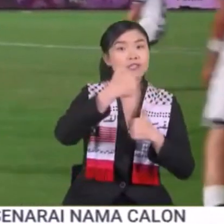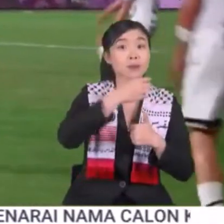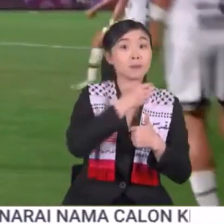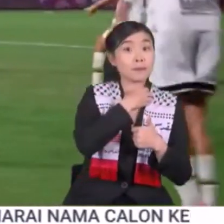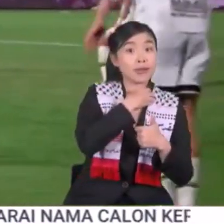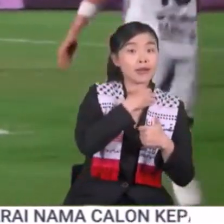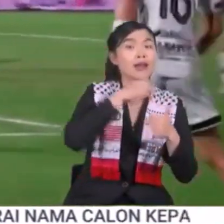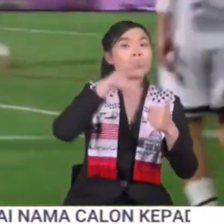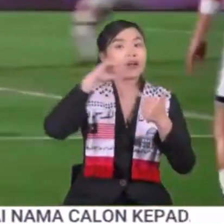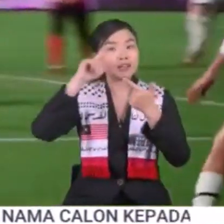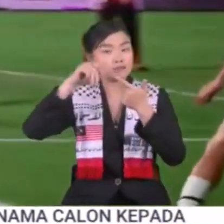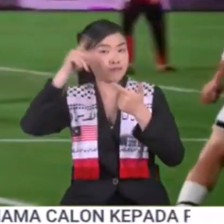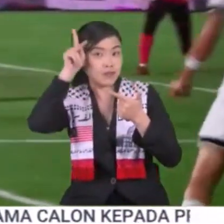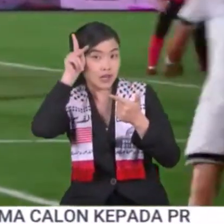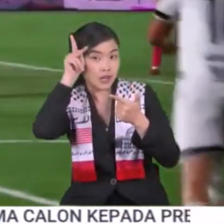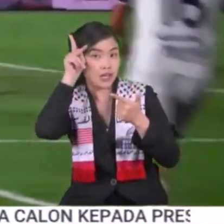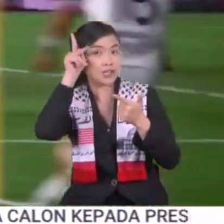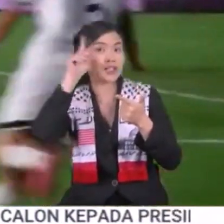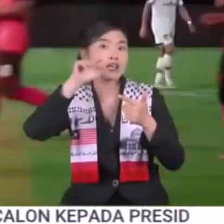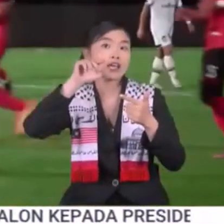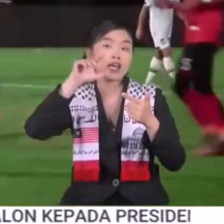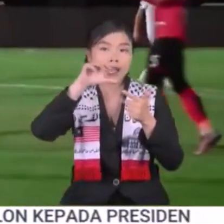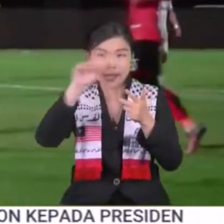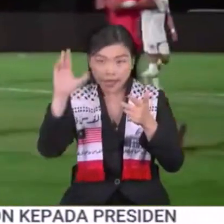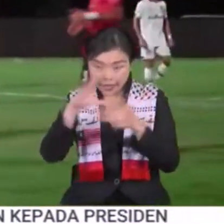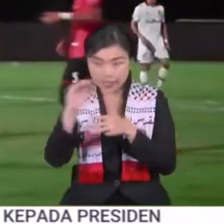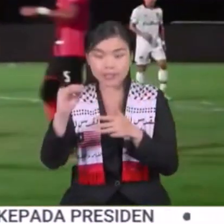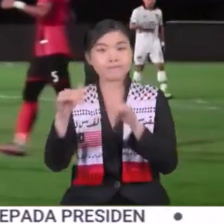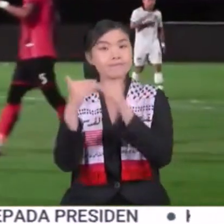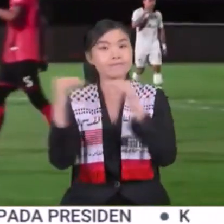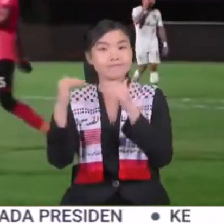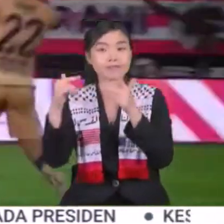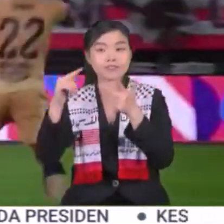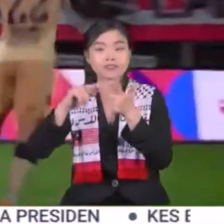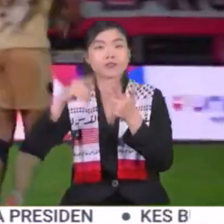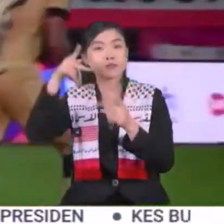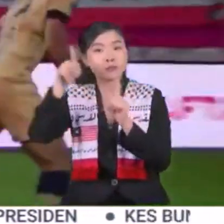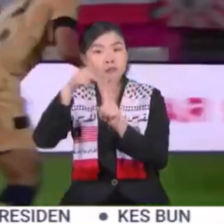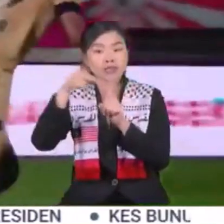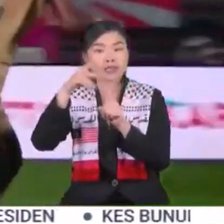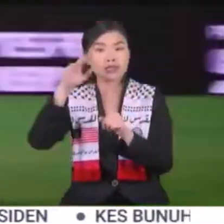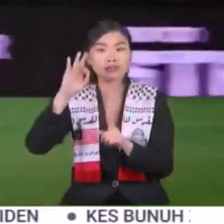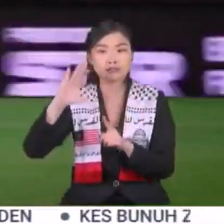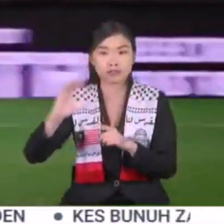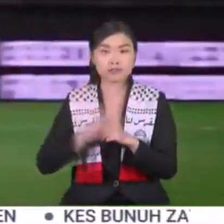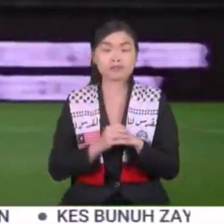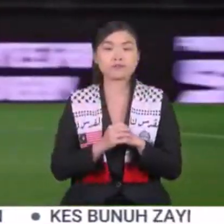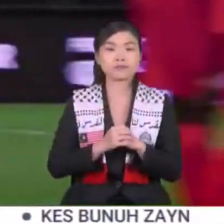dan Kelantan Darul Naim FC selain seri berdepan Penang FC.